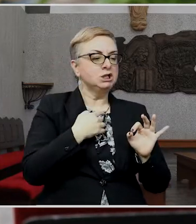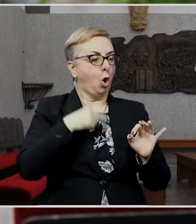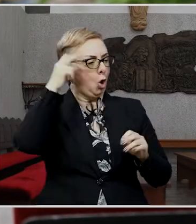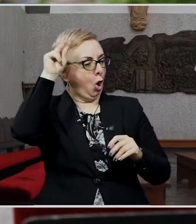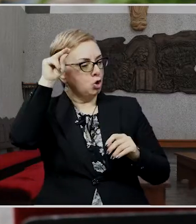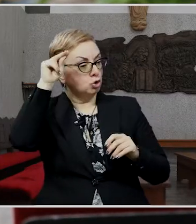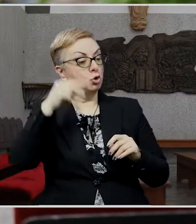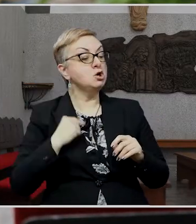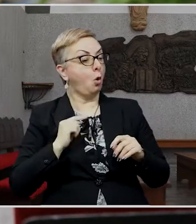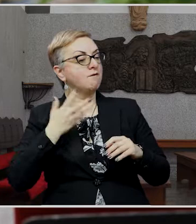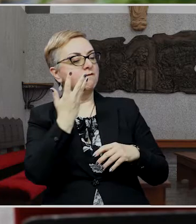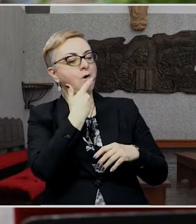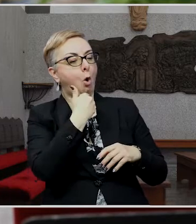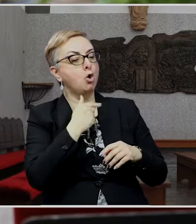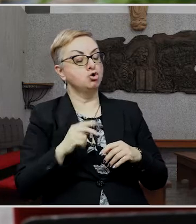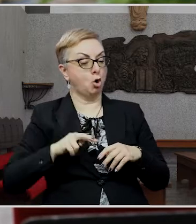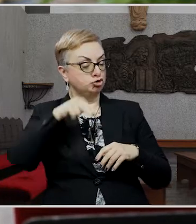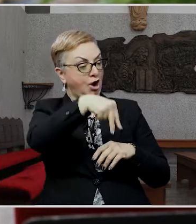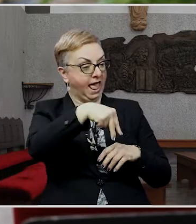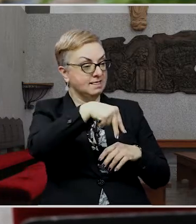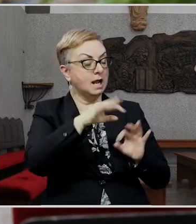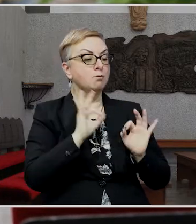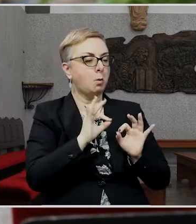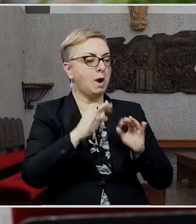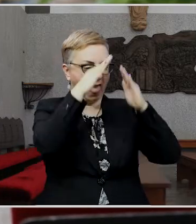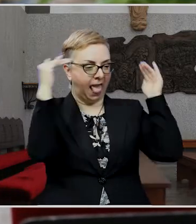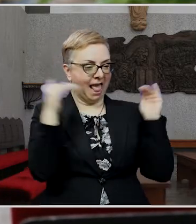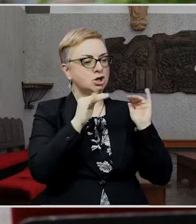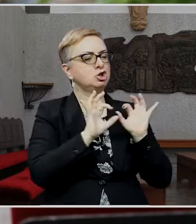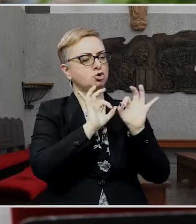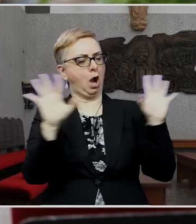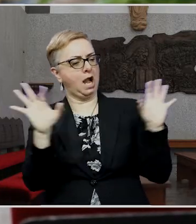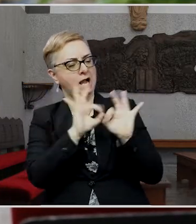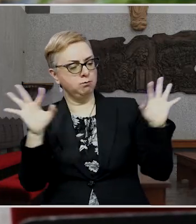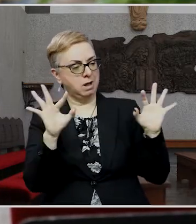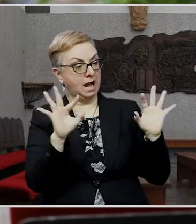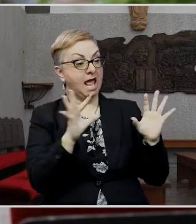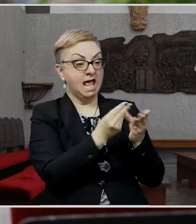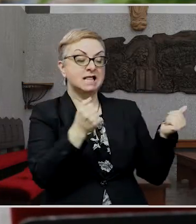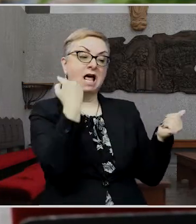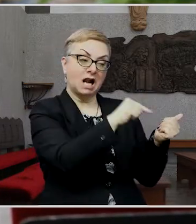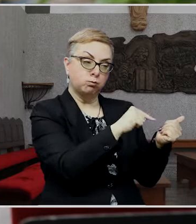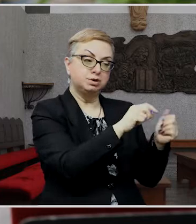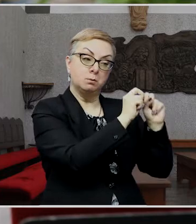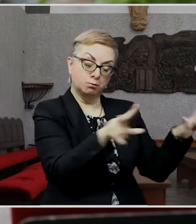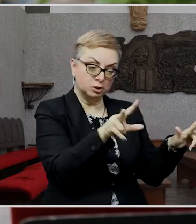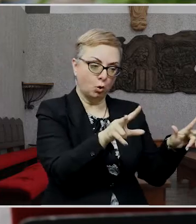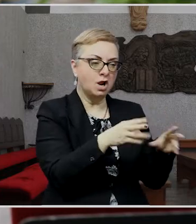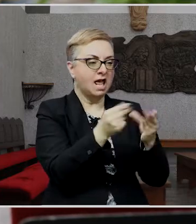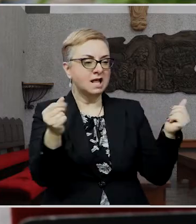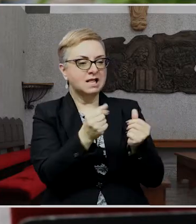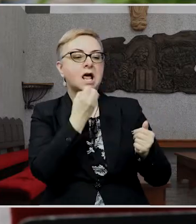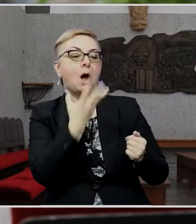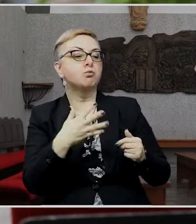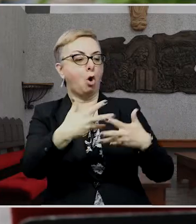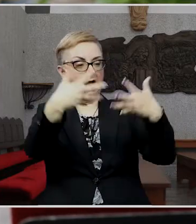liberarlo dalla mano dell'egitto e farlo salire da quella terra a una terra buona e